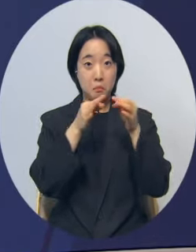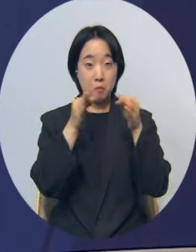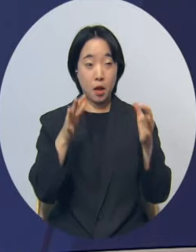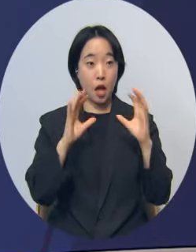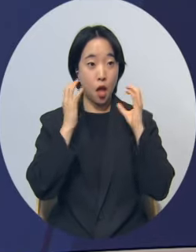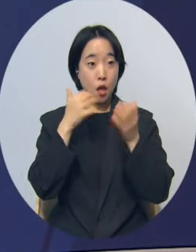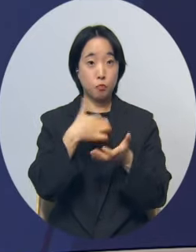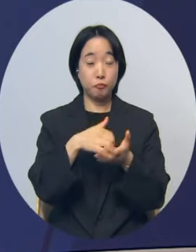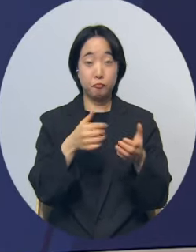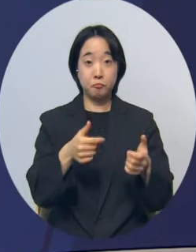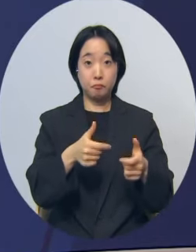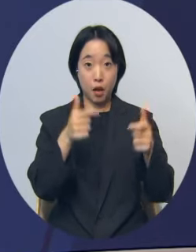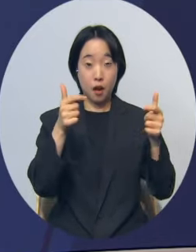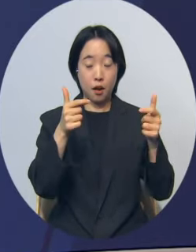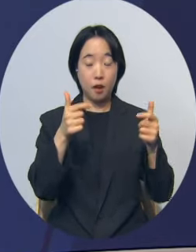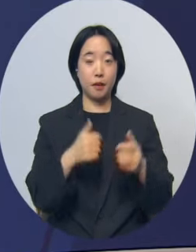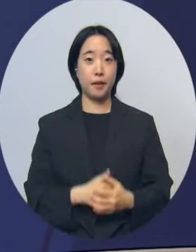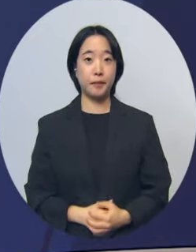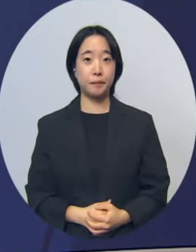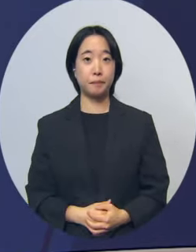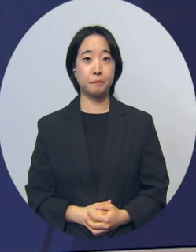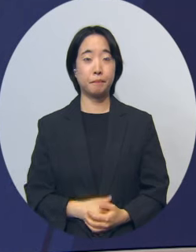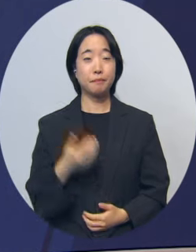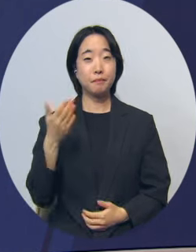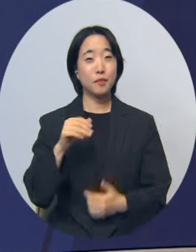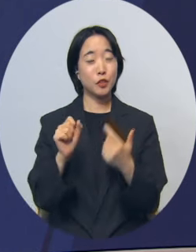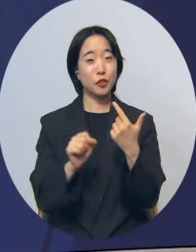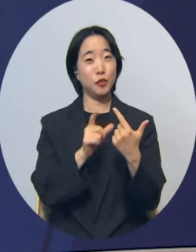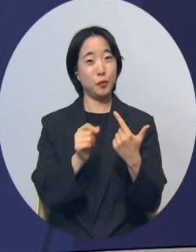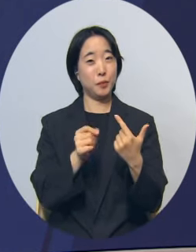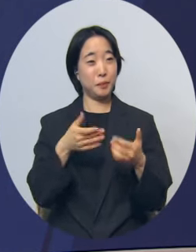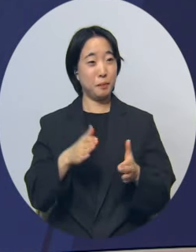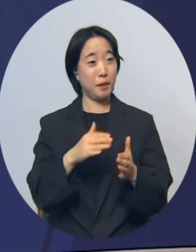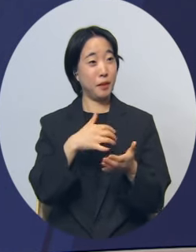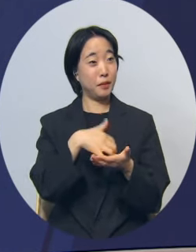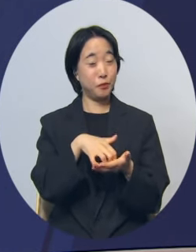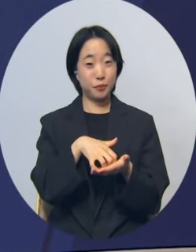2분기 출생아 수도 증가로 전환된 겁니다. 다만 6월 출생아 수는